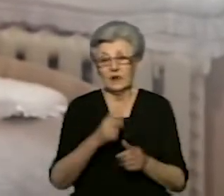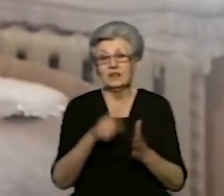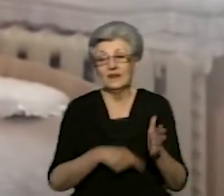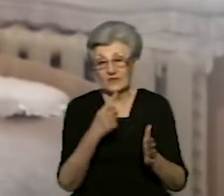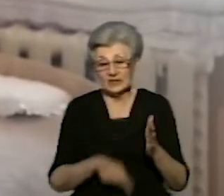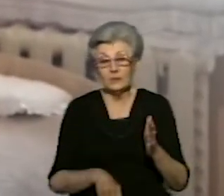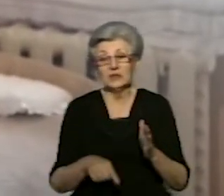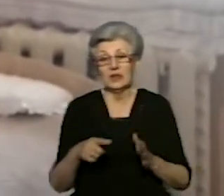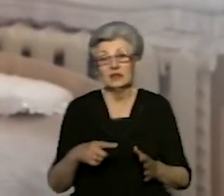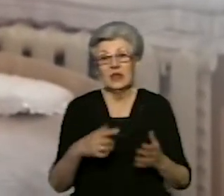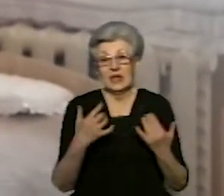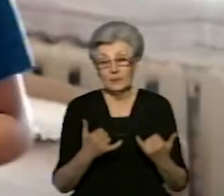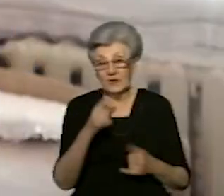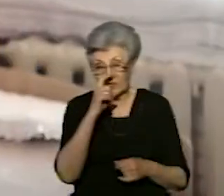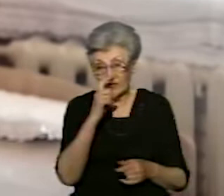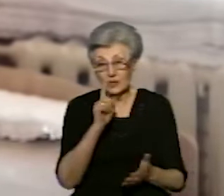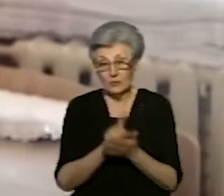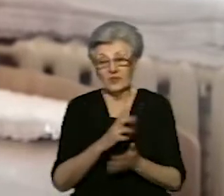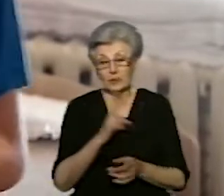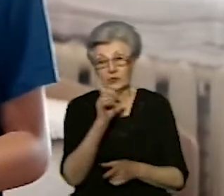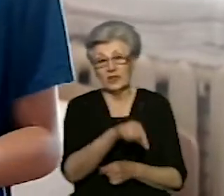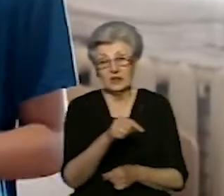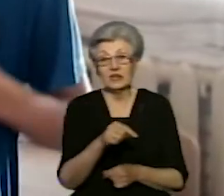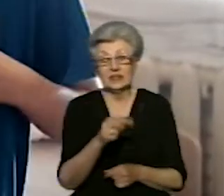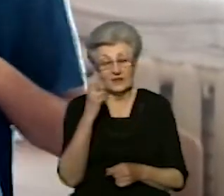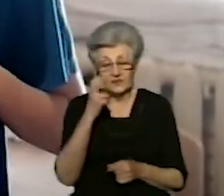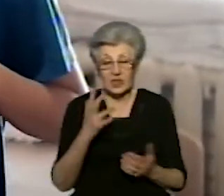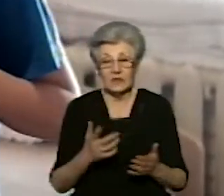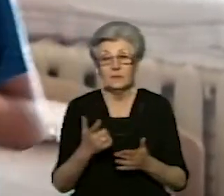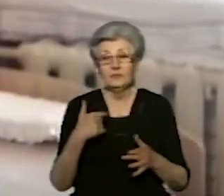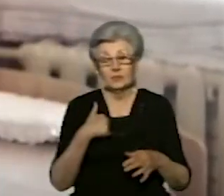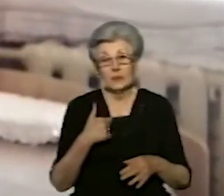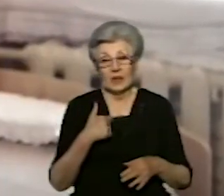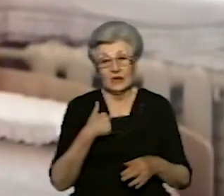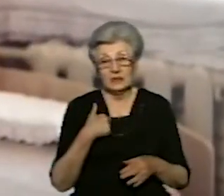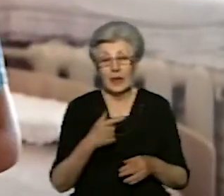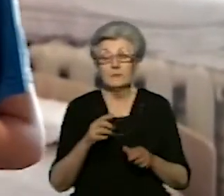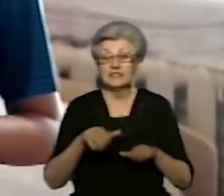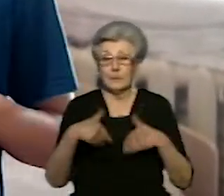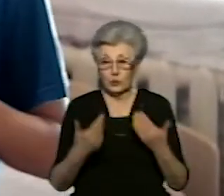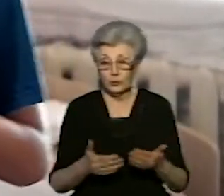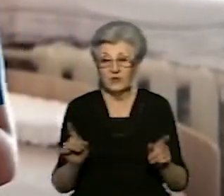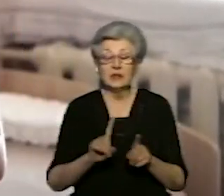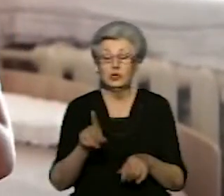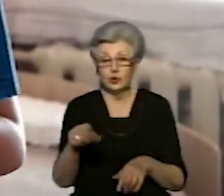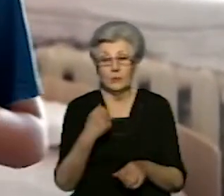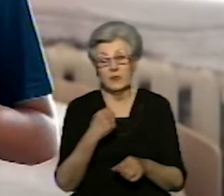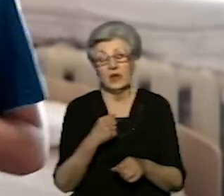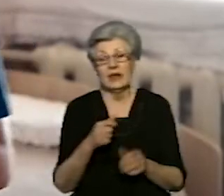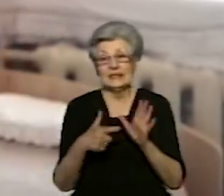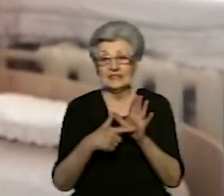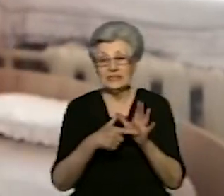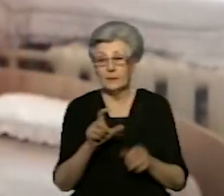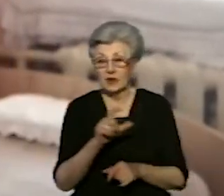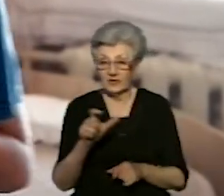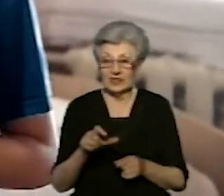мали в квітні їхати в Київ. Перед виходом на карантин нам тренери дали, щоб ми зранку робили 7 хвилин, ну так